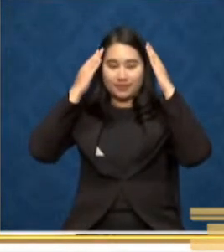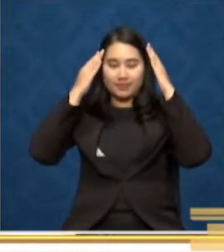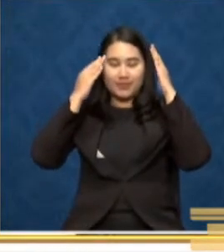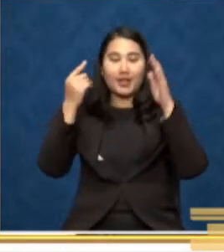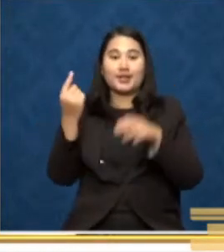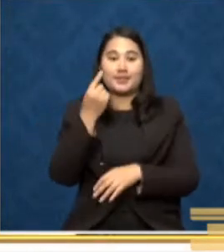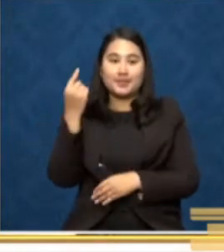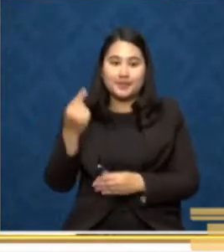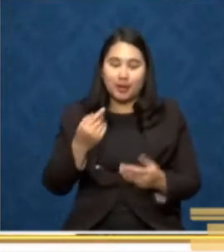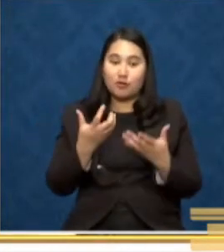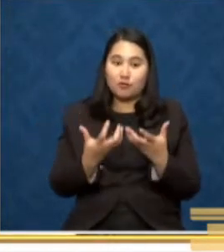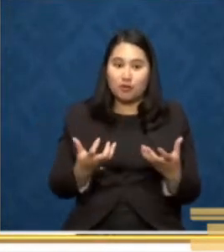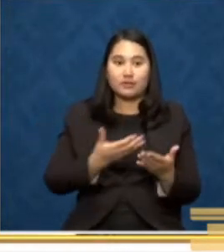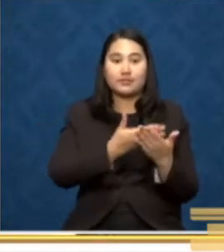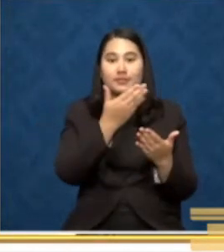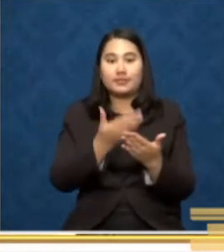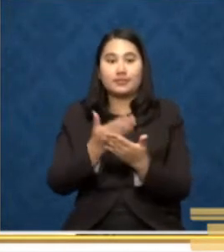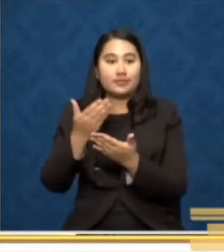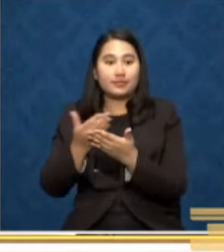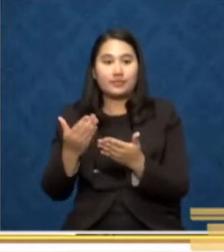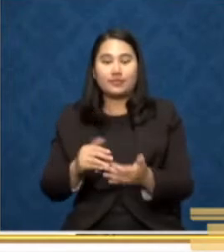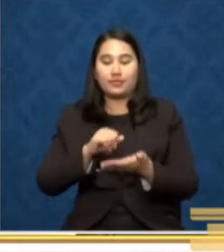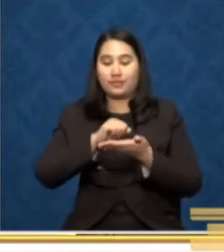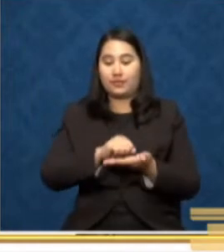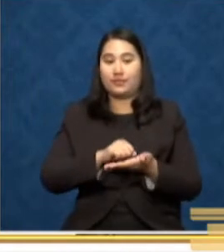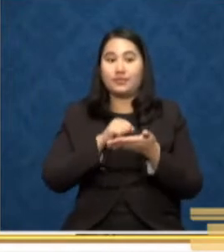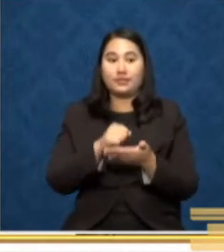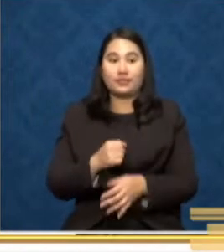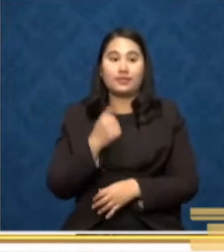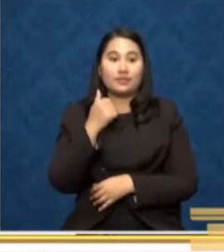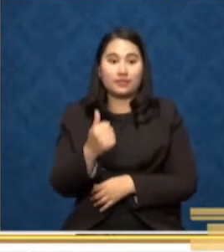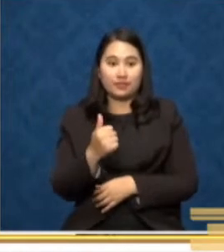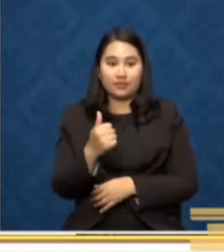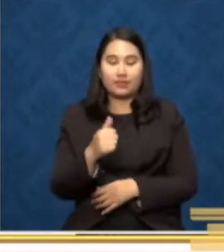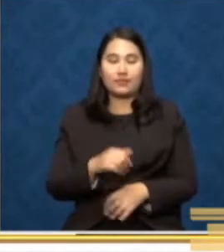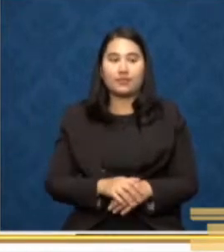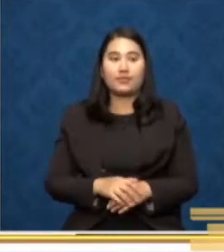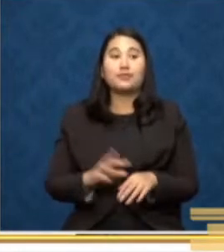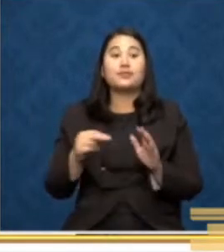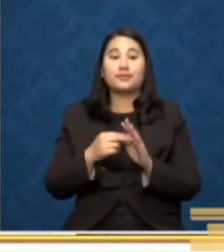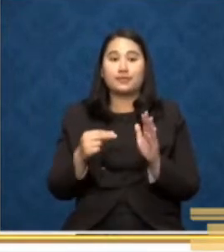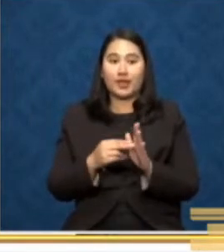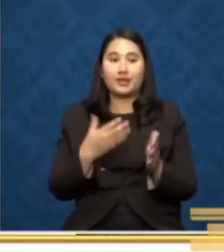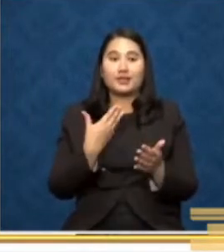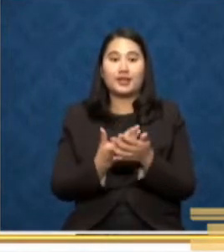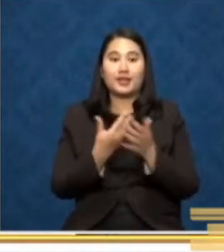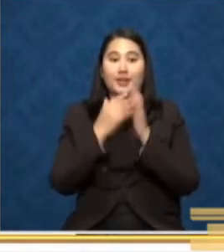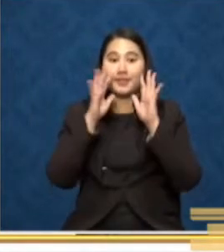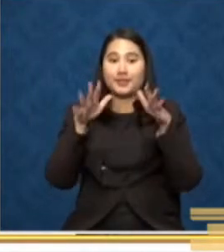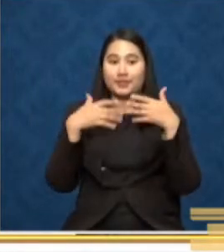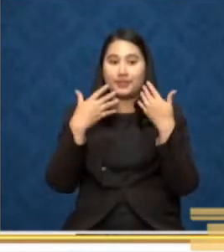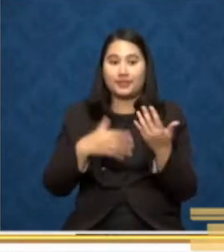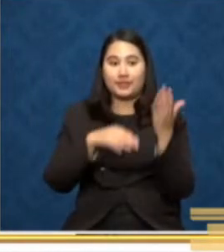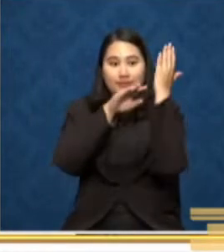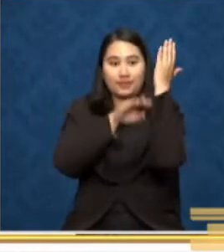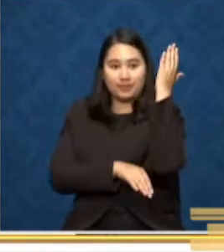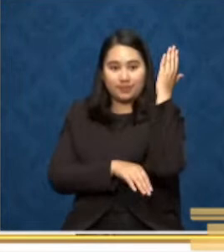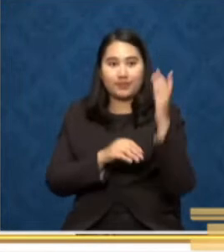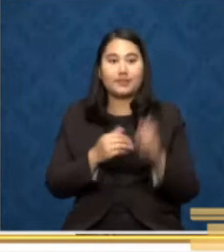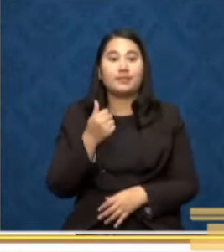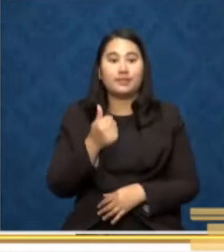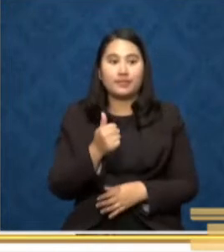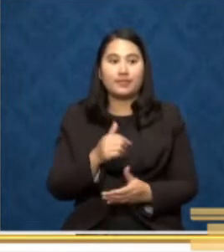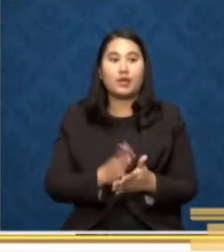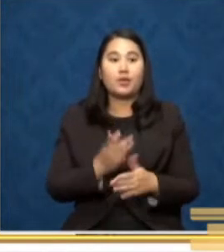ช้สอยเข้ามาท่องเที่ยวและอำนวยความสะดวกให้นักท่องเที่ยวเหล่านี้เพื่อที่จะสร้าง GDP ให้กับคนในพื้นที่นะครับ